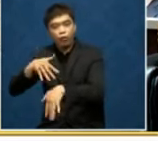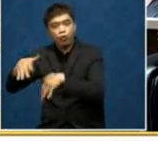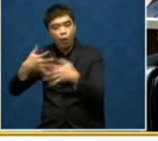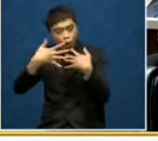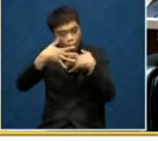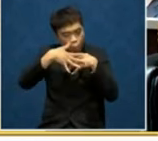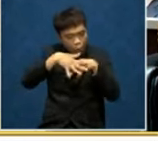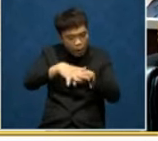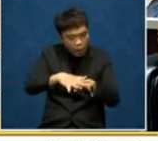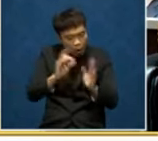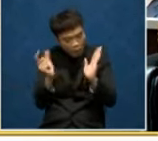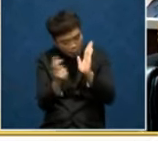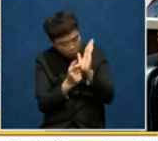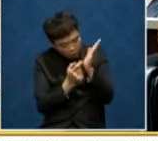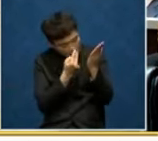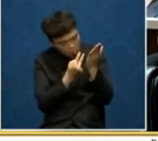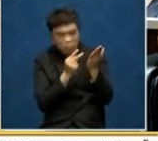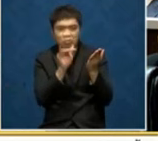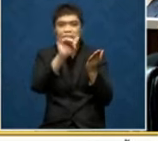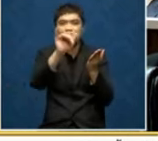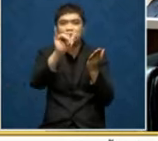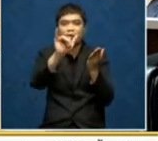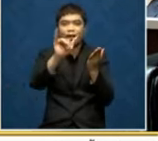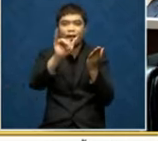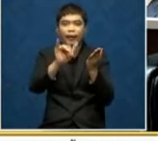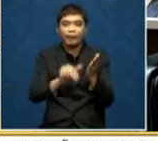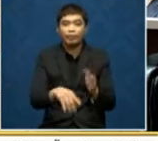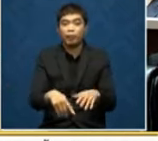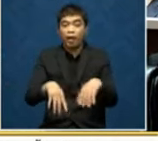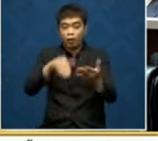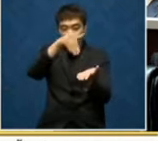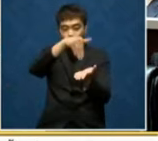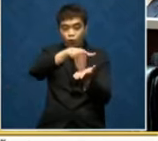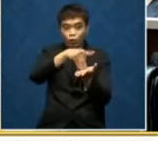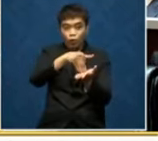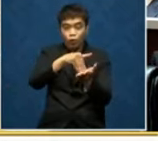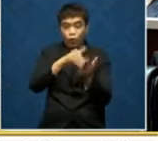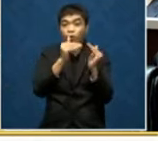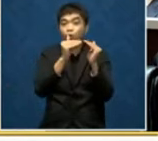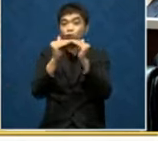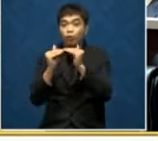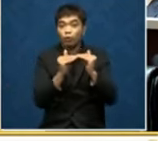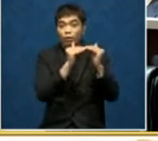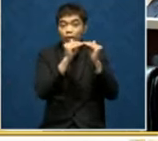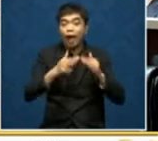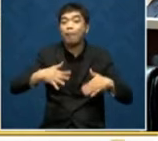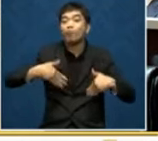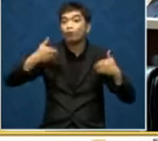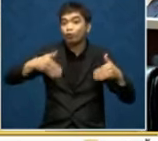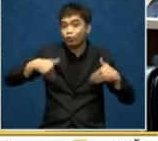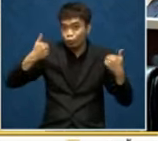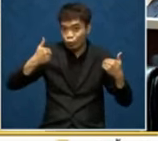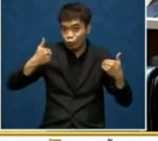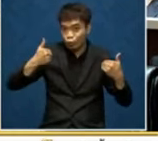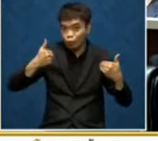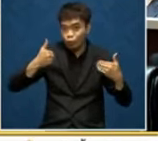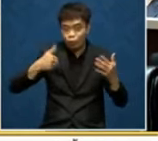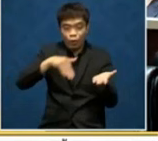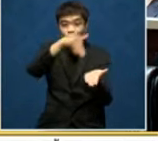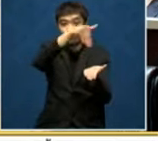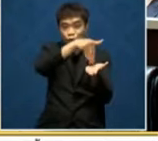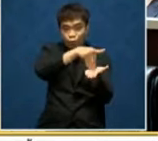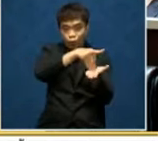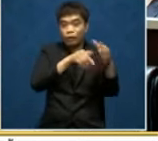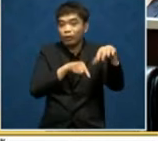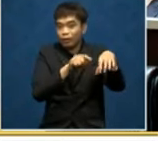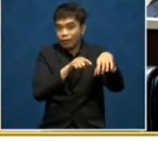นะคะท่านประธานส่วนของศูนย์ยุติธรรมสร้างสุขที่ให้บริการประชาชนเรื่องความยุติธรรมต่างๆเป็นศูนย์